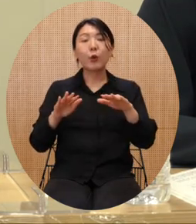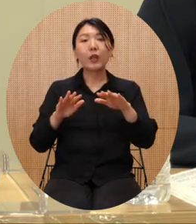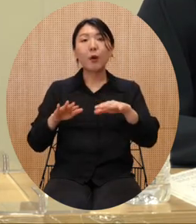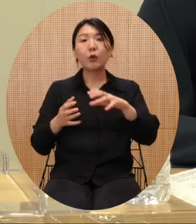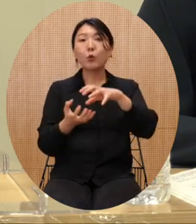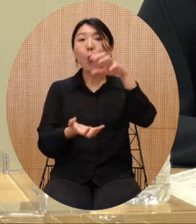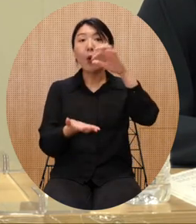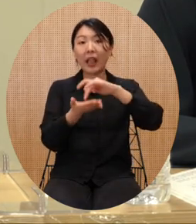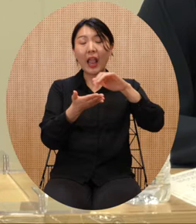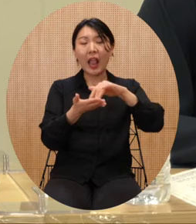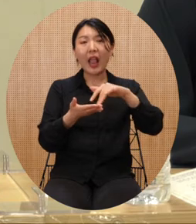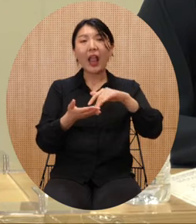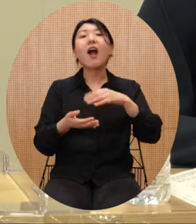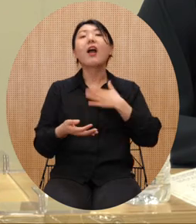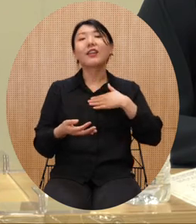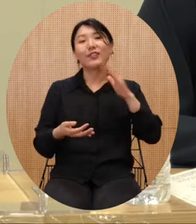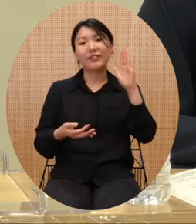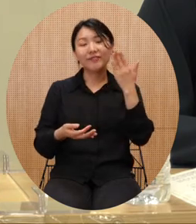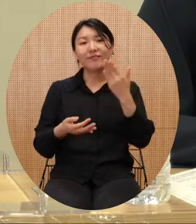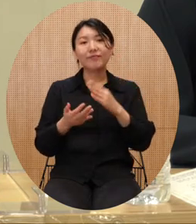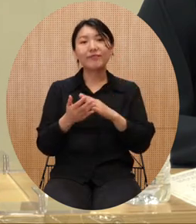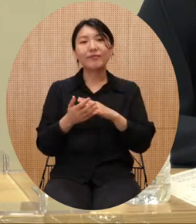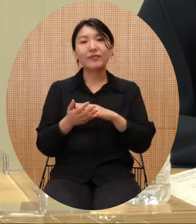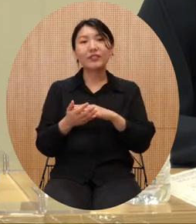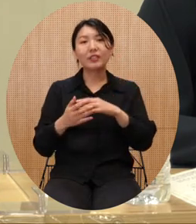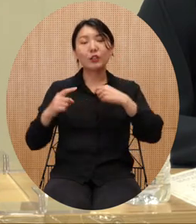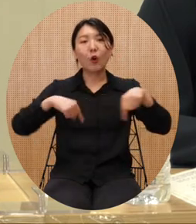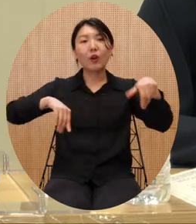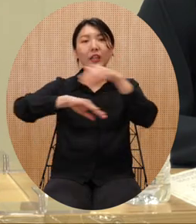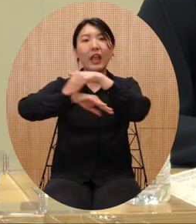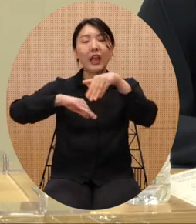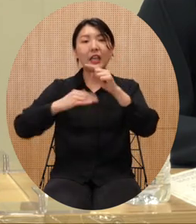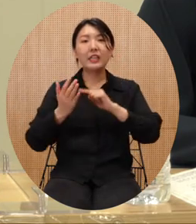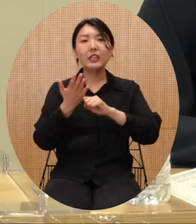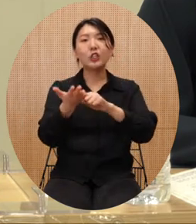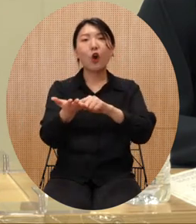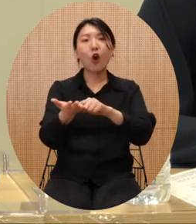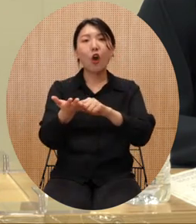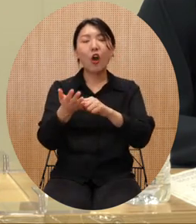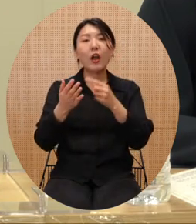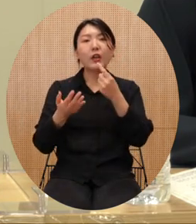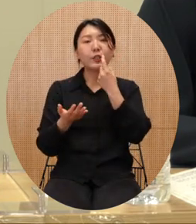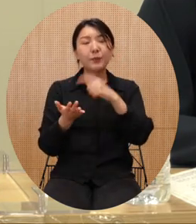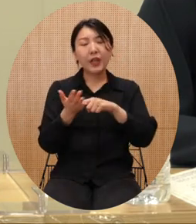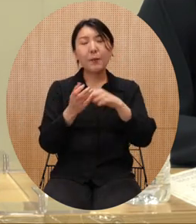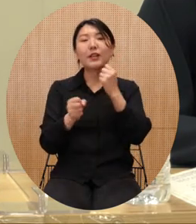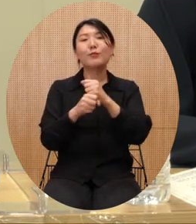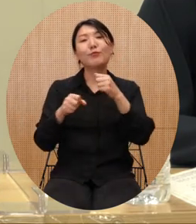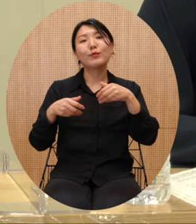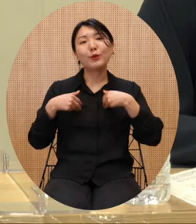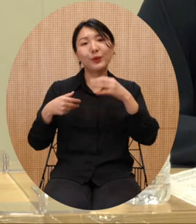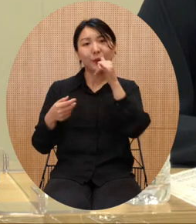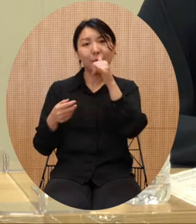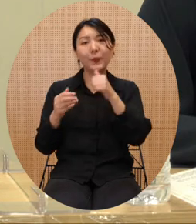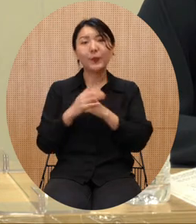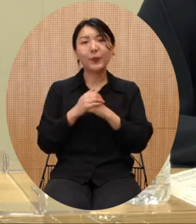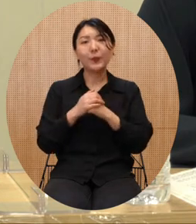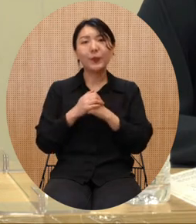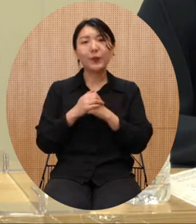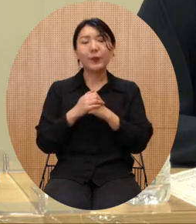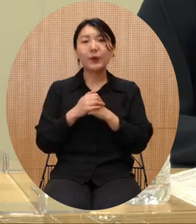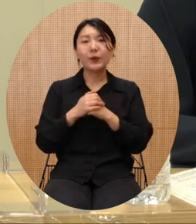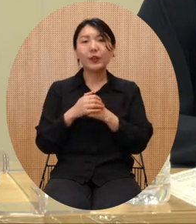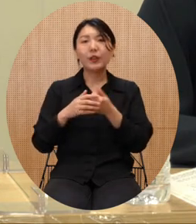통계를 통해 처음 이제 알게 되었는데요. 정책 신청의 절차를 좀 용이하게 할 필요가 있다. 그래서 그 일전에